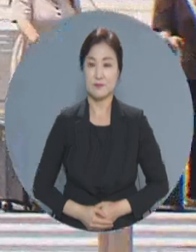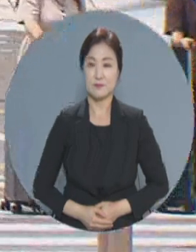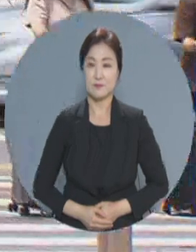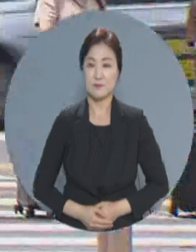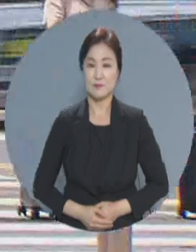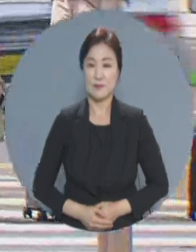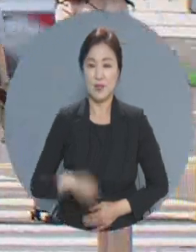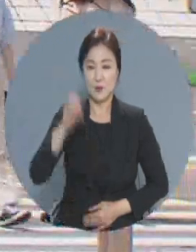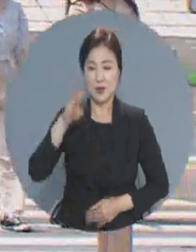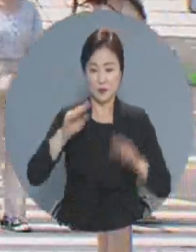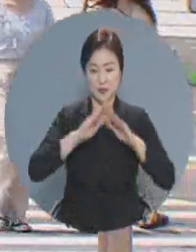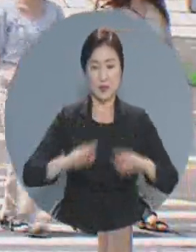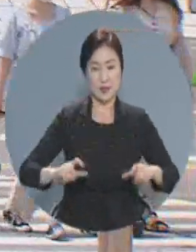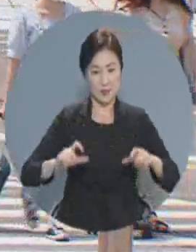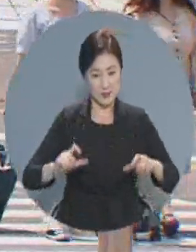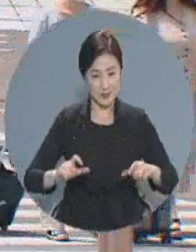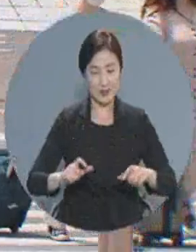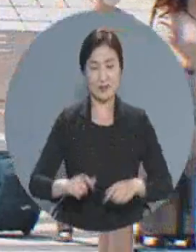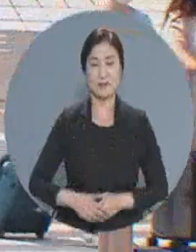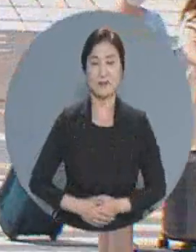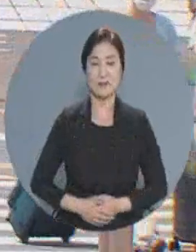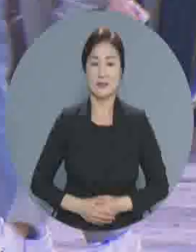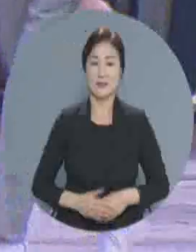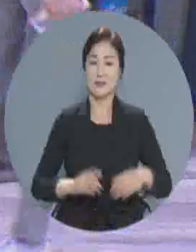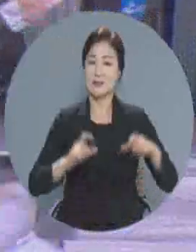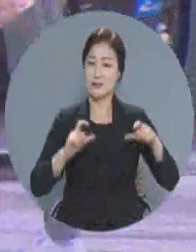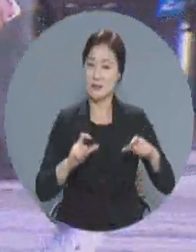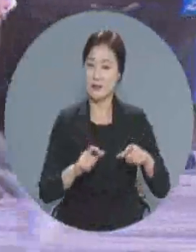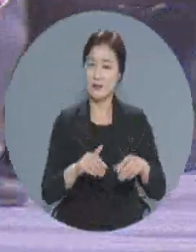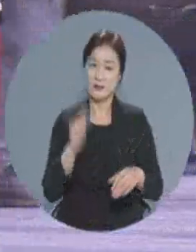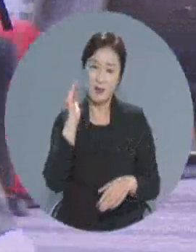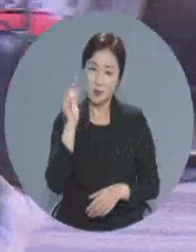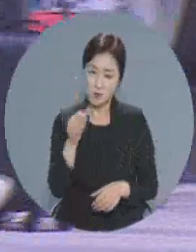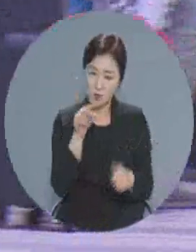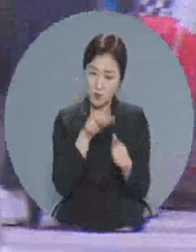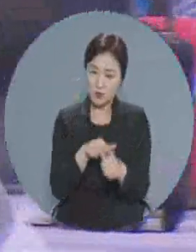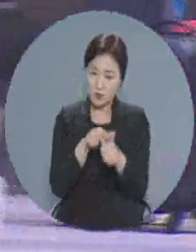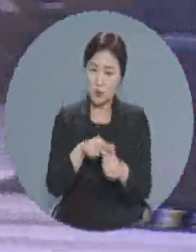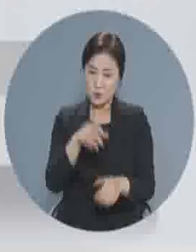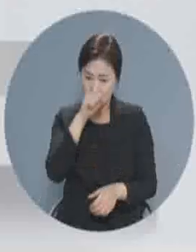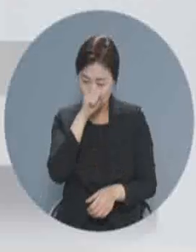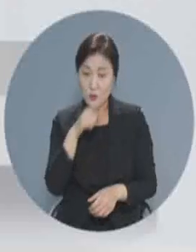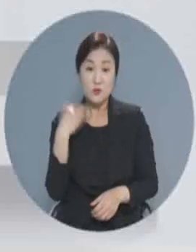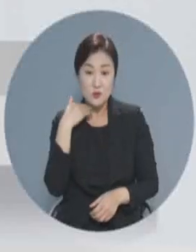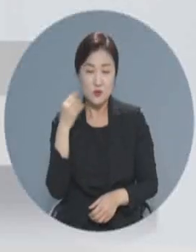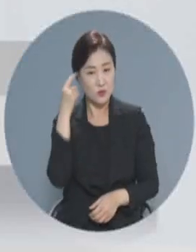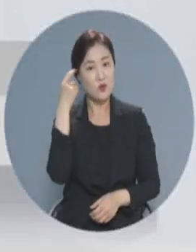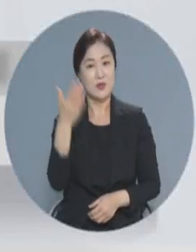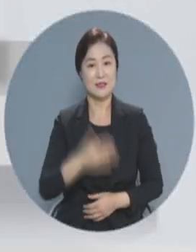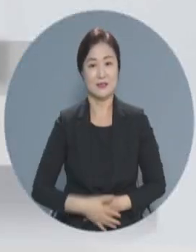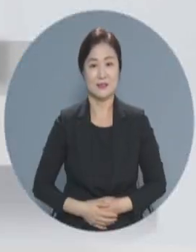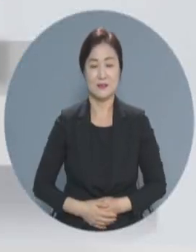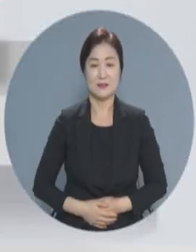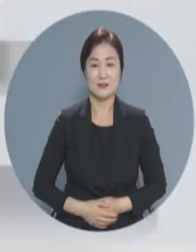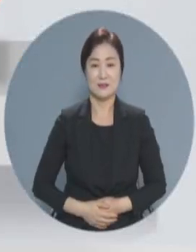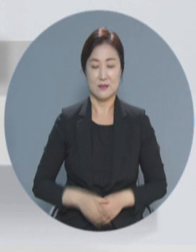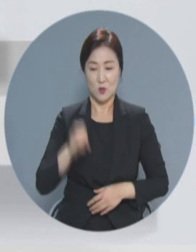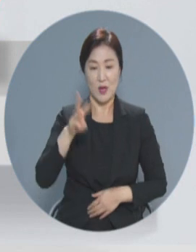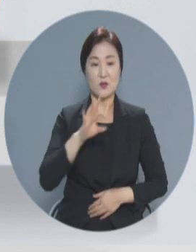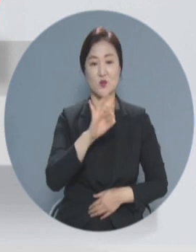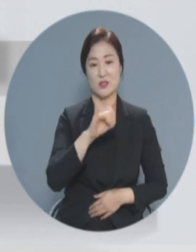광주 전남 시 도민들에게 지역별 대선후보 선호도 를 물어봤습니다 형 주제에서는 톱으로 민주당 이재명